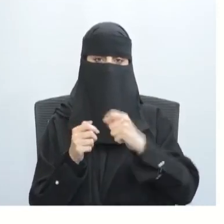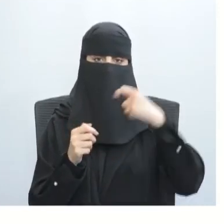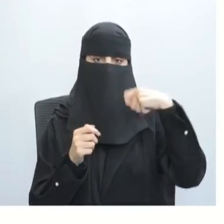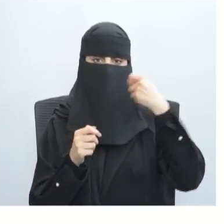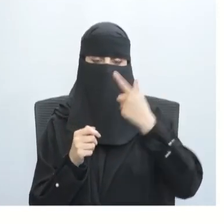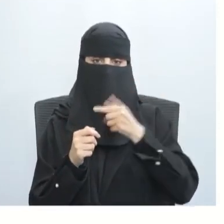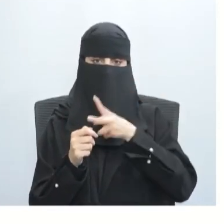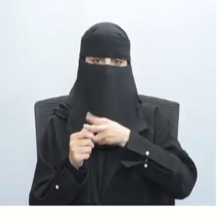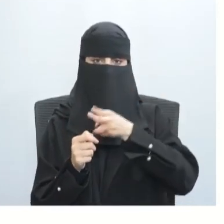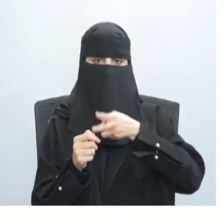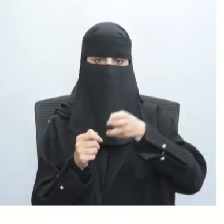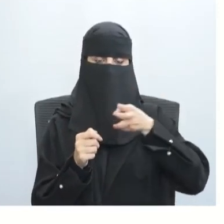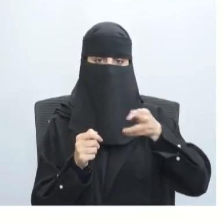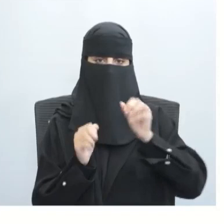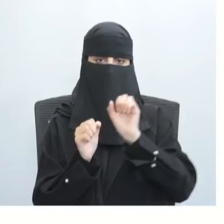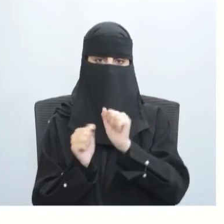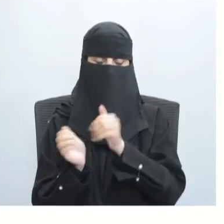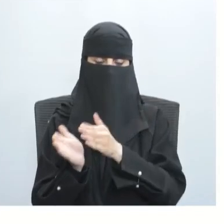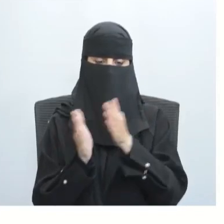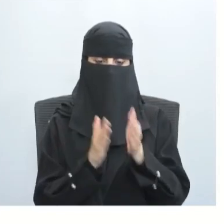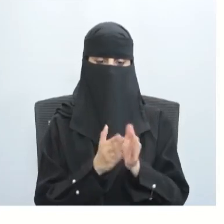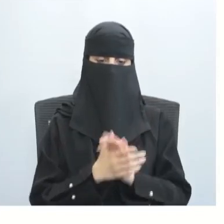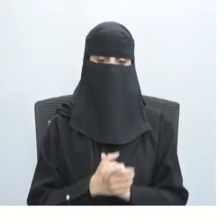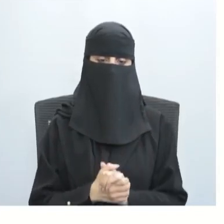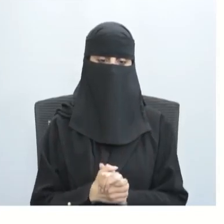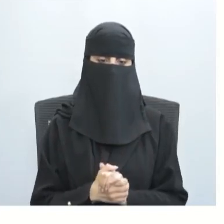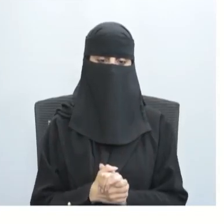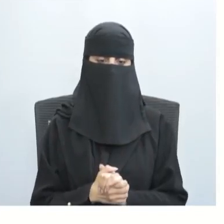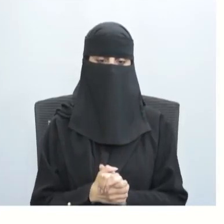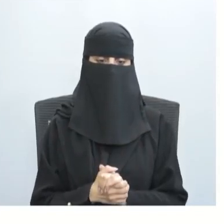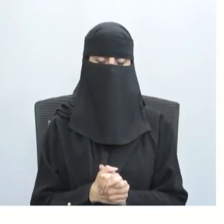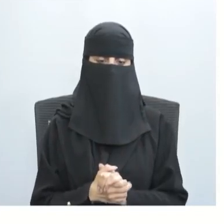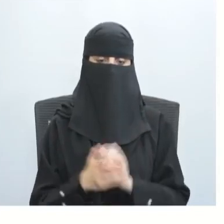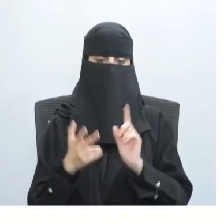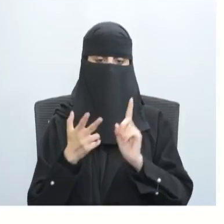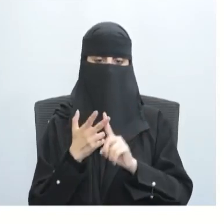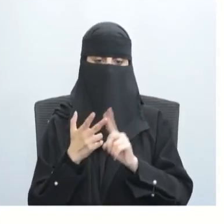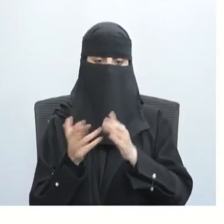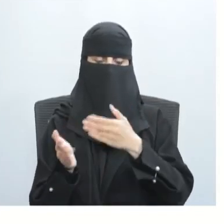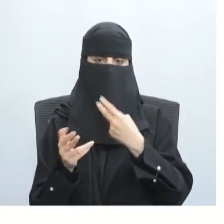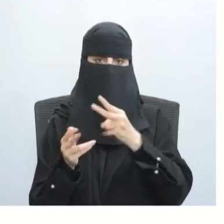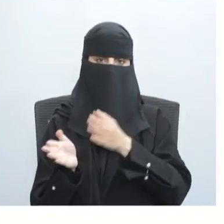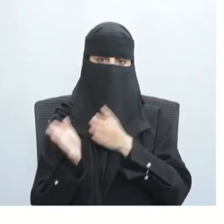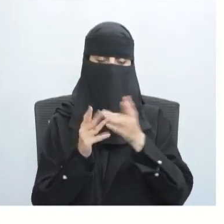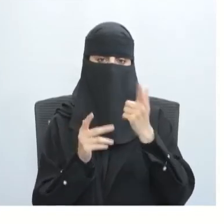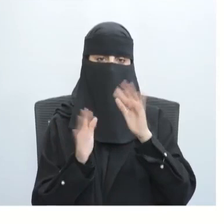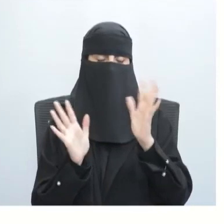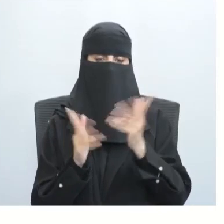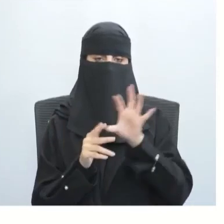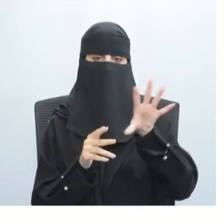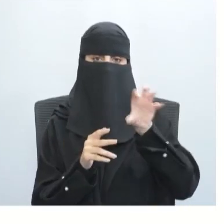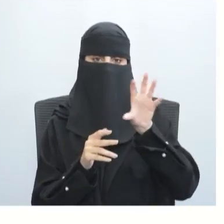عند النقطه الحاليه من المؤشر كذلك في الايقونه التي تليها لصق المواد